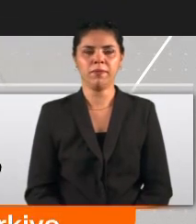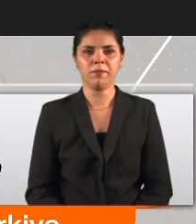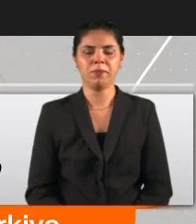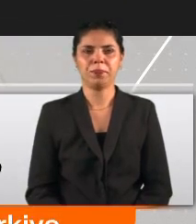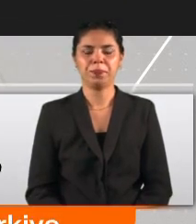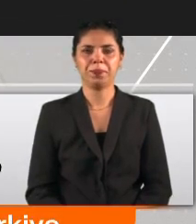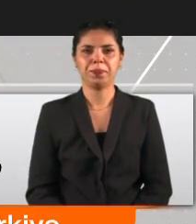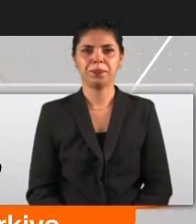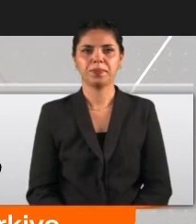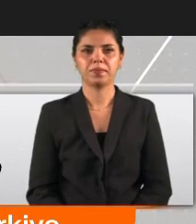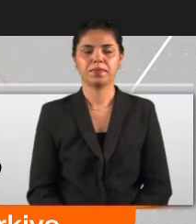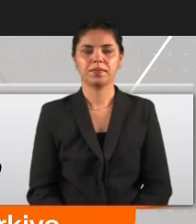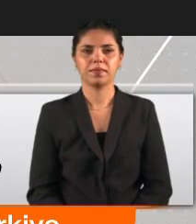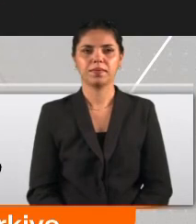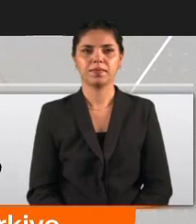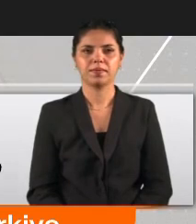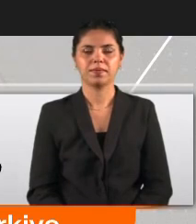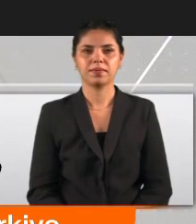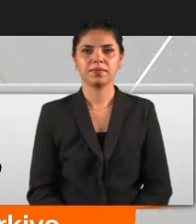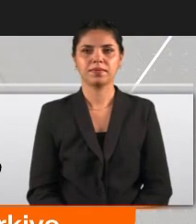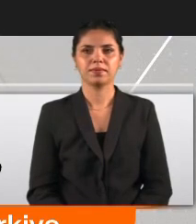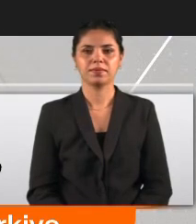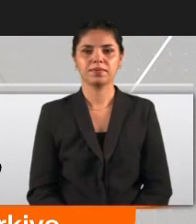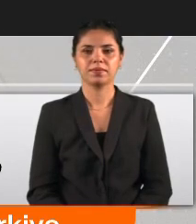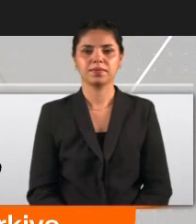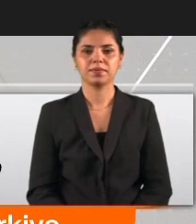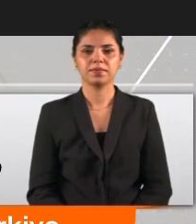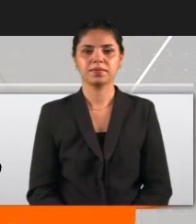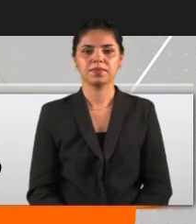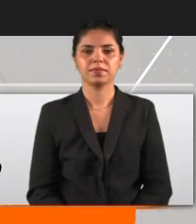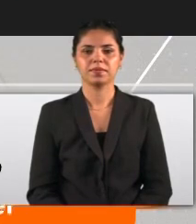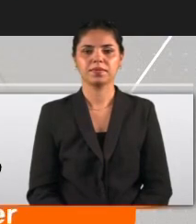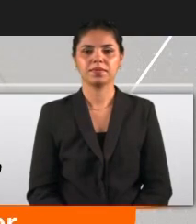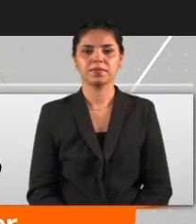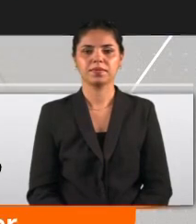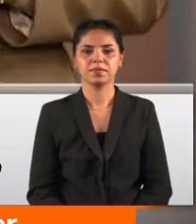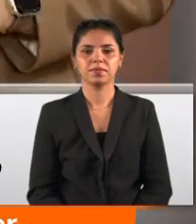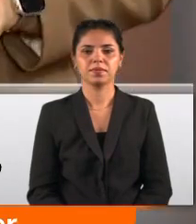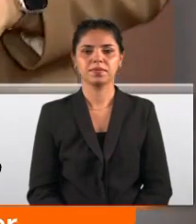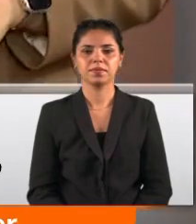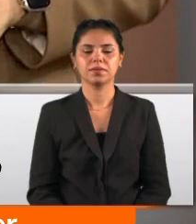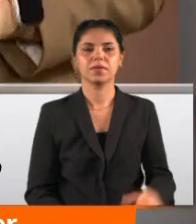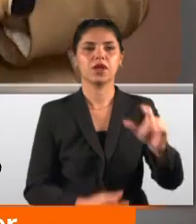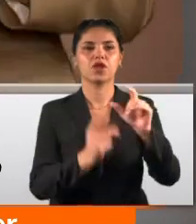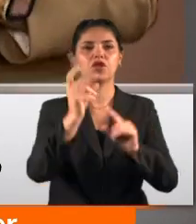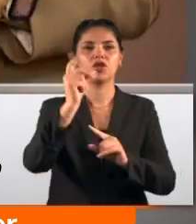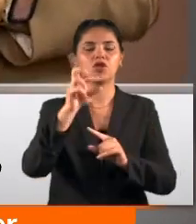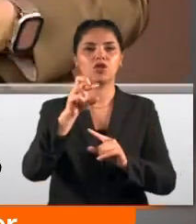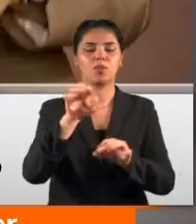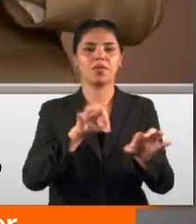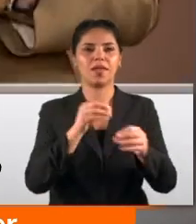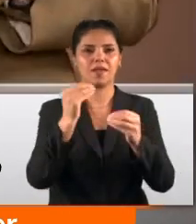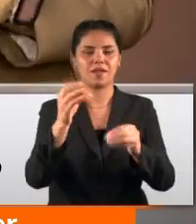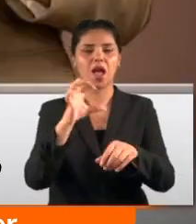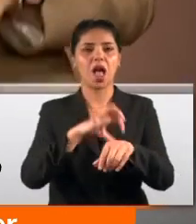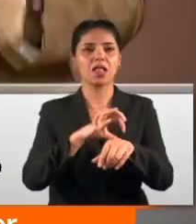hastalar ve benzeri Alzheimer, demans, Parkinson gibi hastalıkların tedavi edilebileceği düşünülüyor. Çipin tedavi edeceği bu